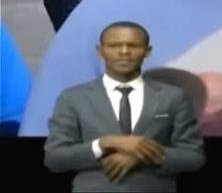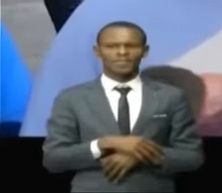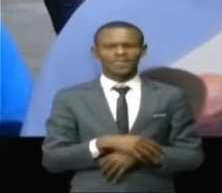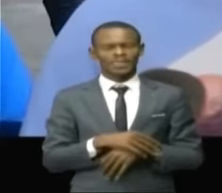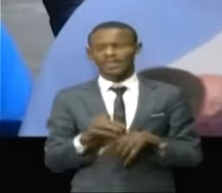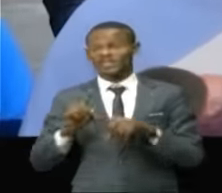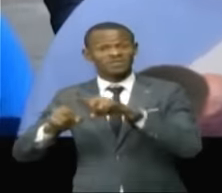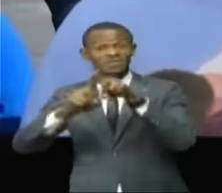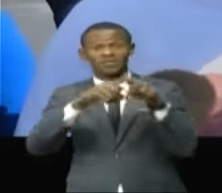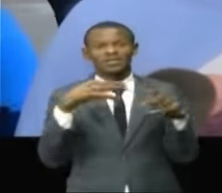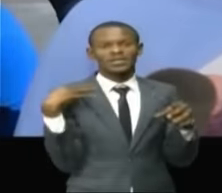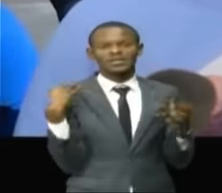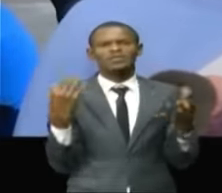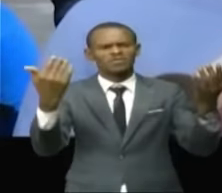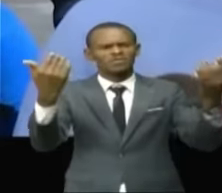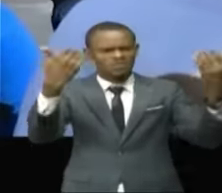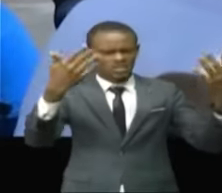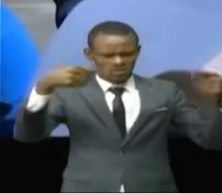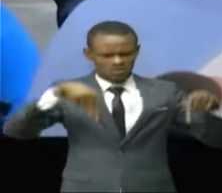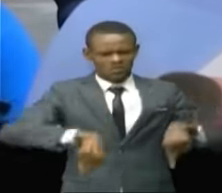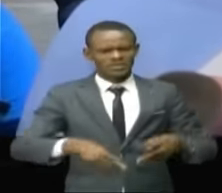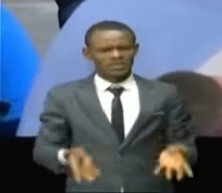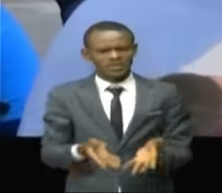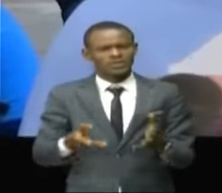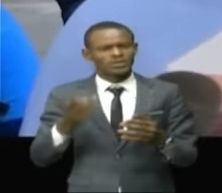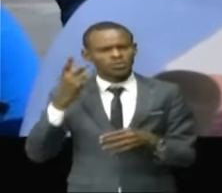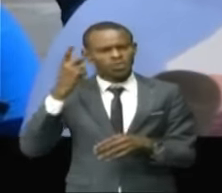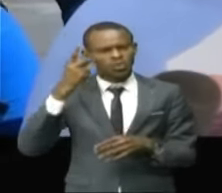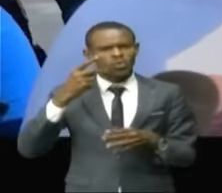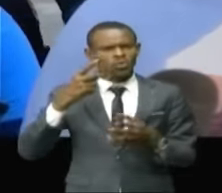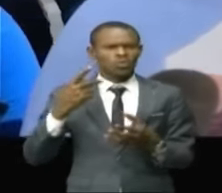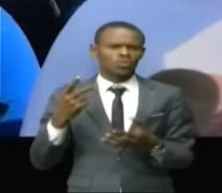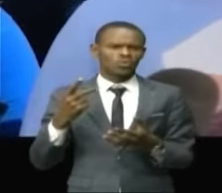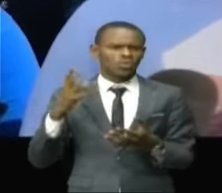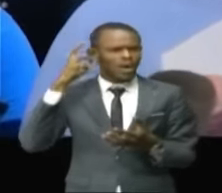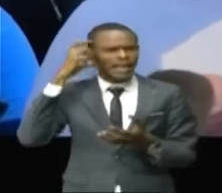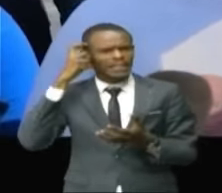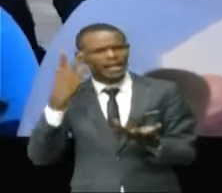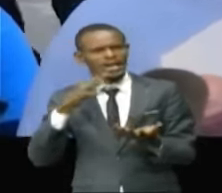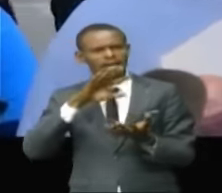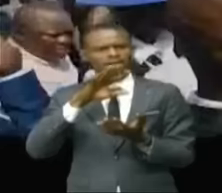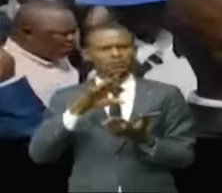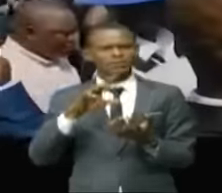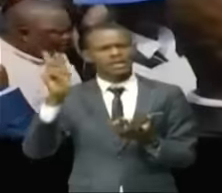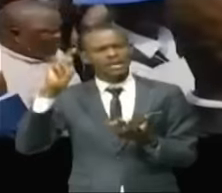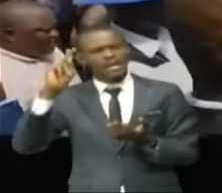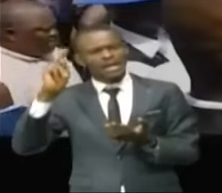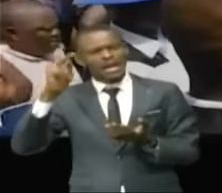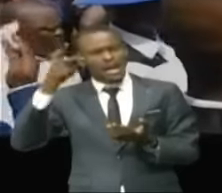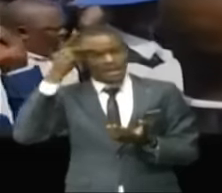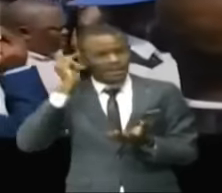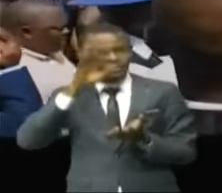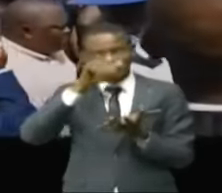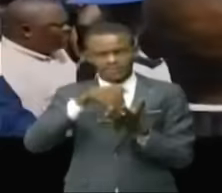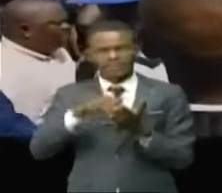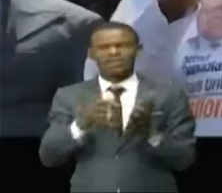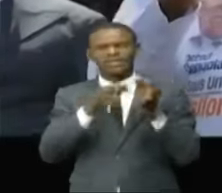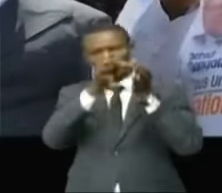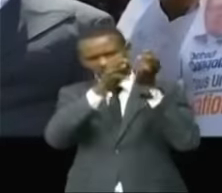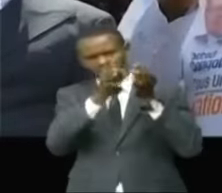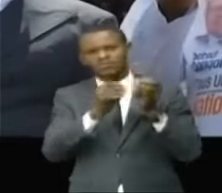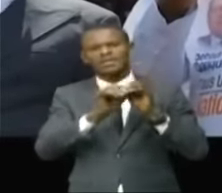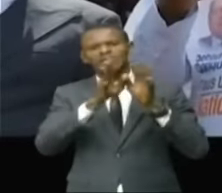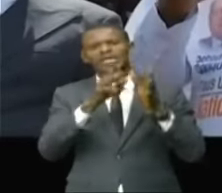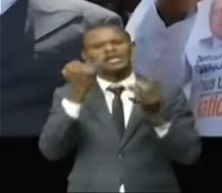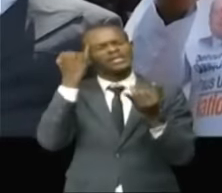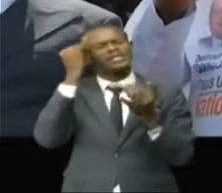tous les candidats de commencer par le Kasaï central. Parce que la balle commence par le centre. André Mbatabetokoumé Soumangou demande aux